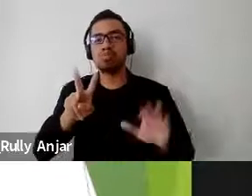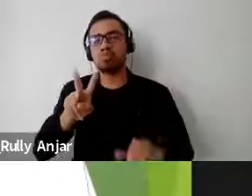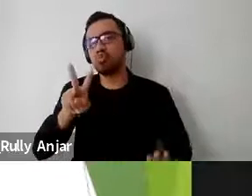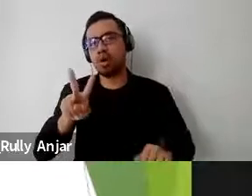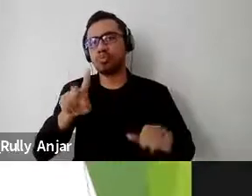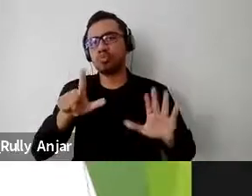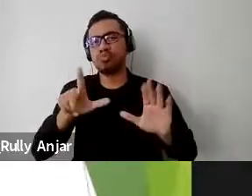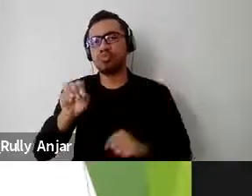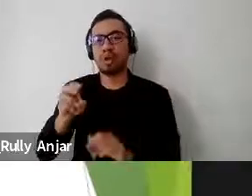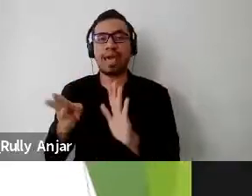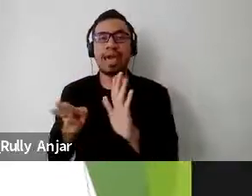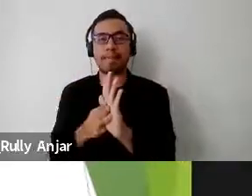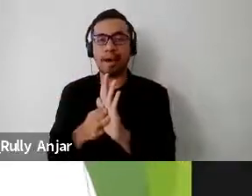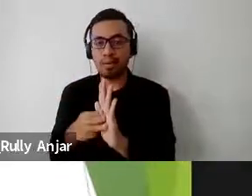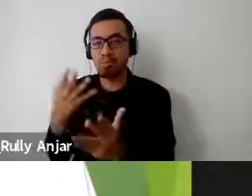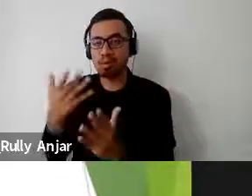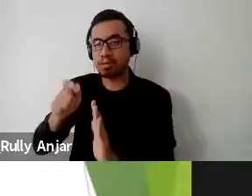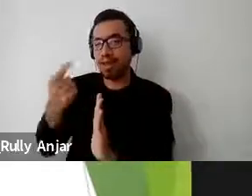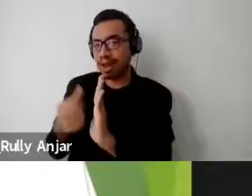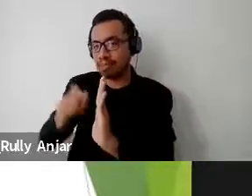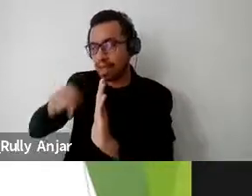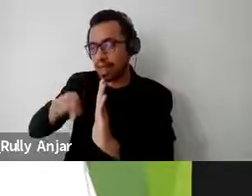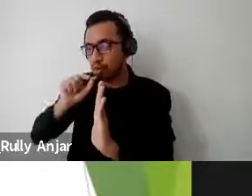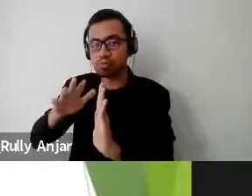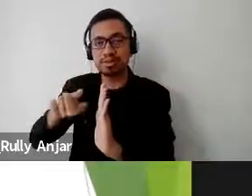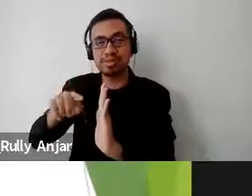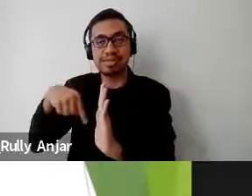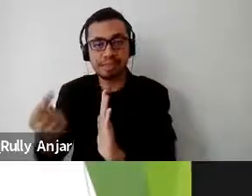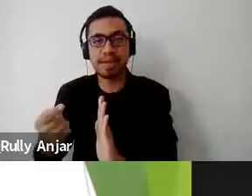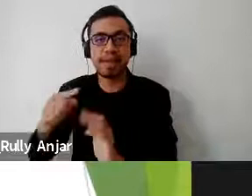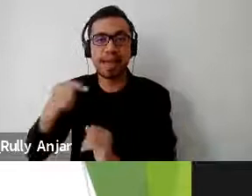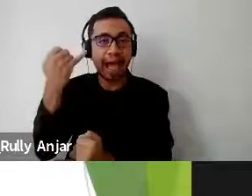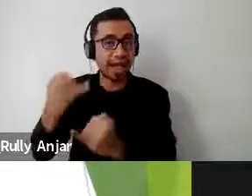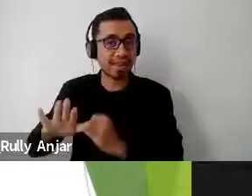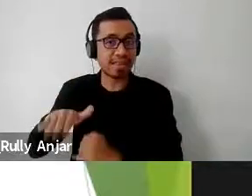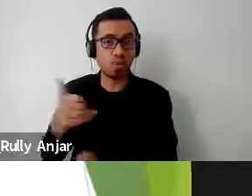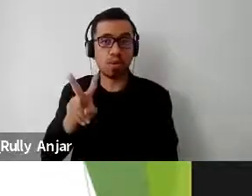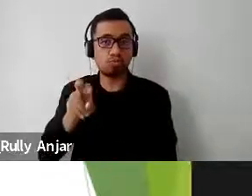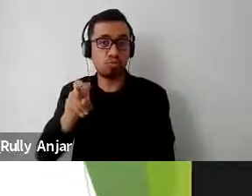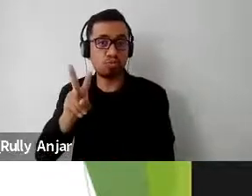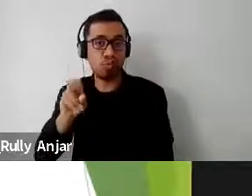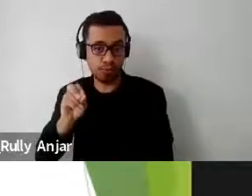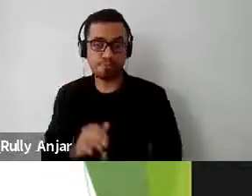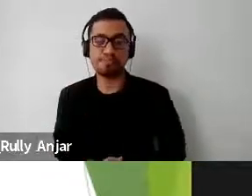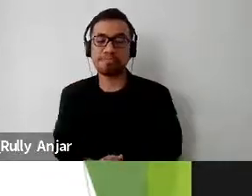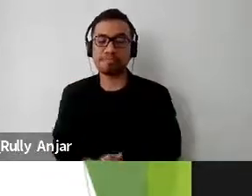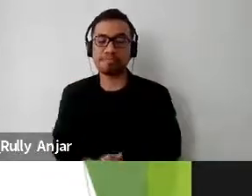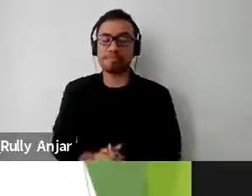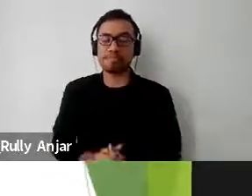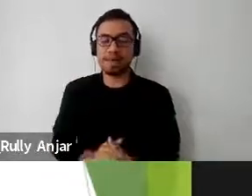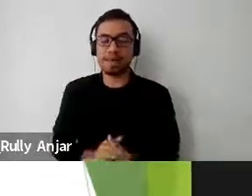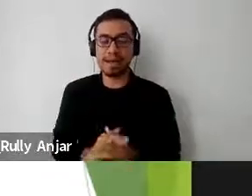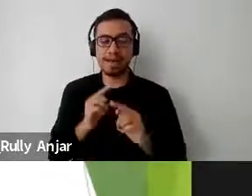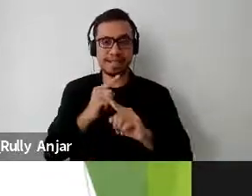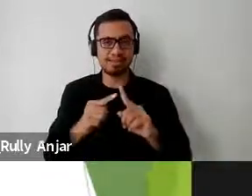sebagai belanja tak terduga sampai akhir tahun. Tetapi kalau ternyata grafiknya ini terus tidak menurun, maka pasti